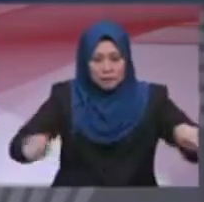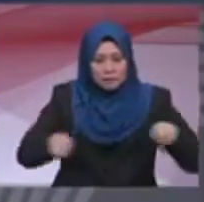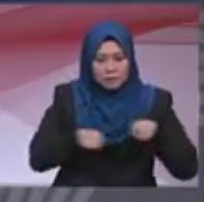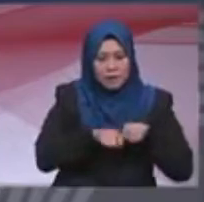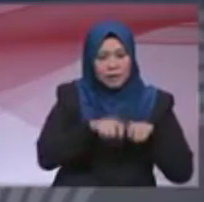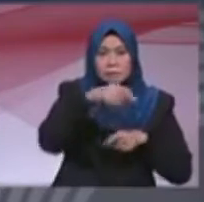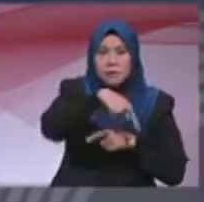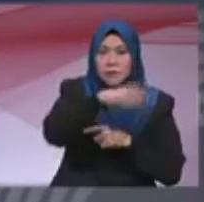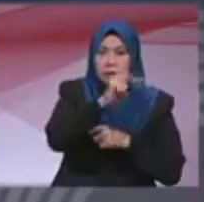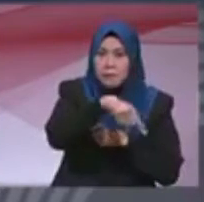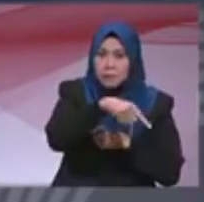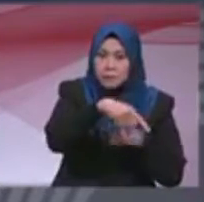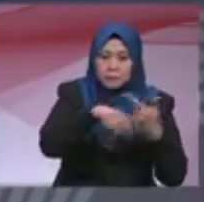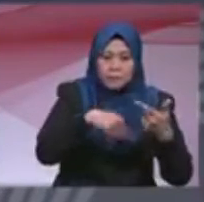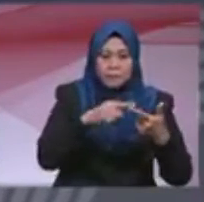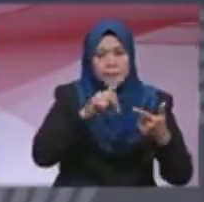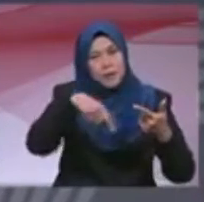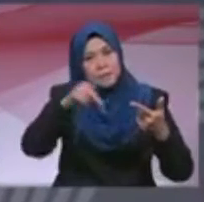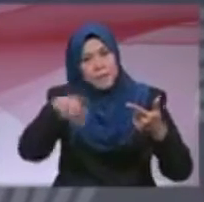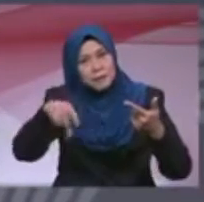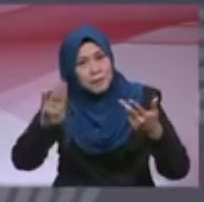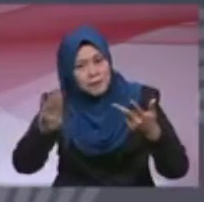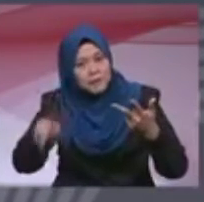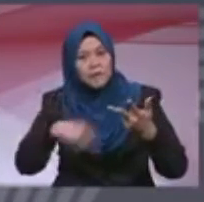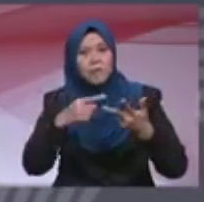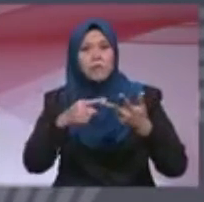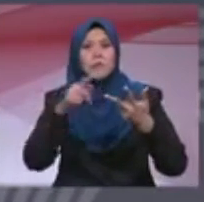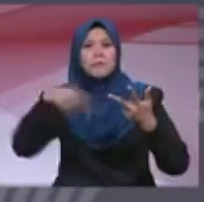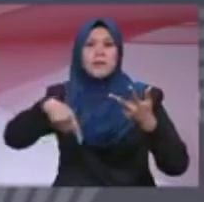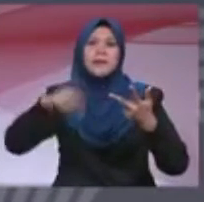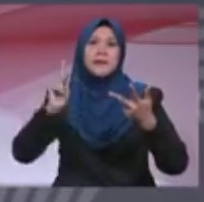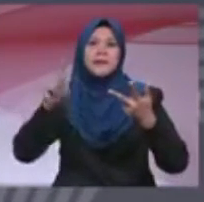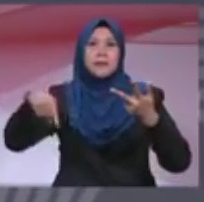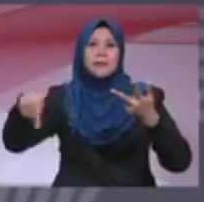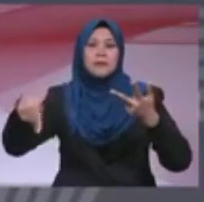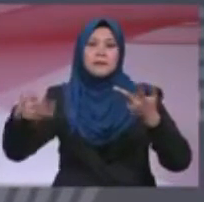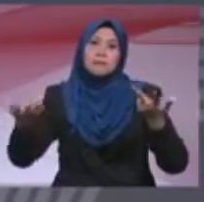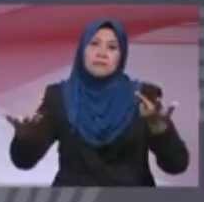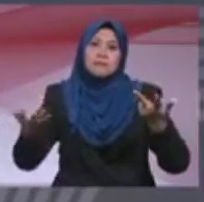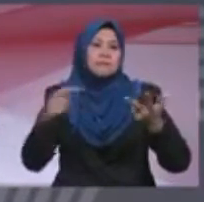dengan PKPP, PKPB ataupun PKP.